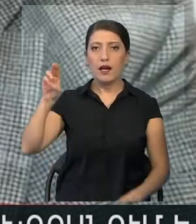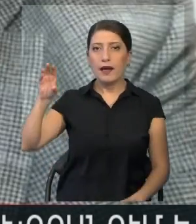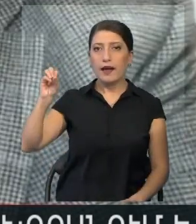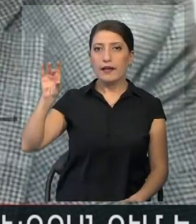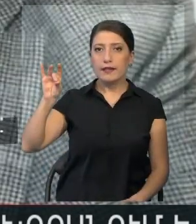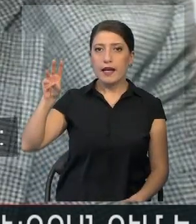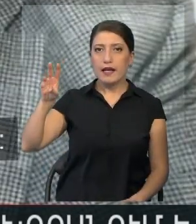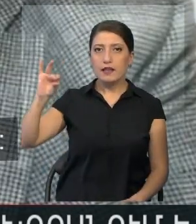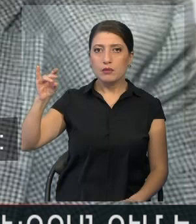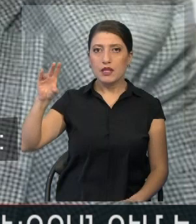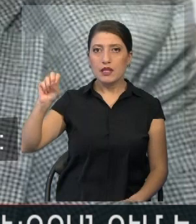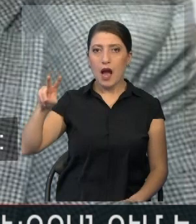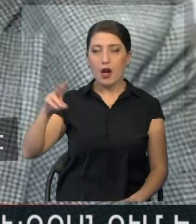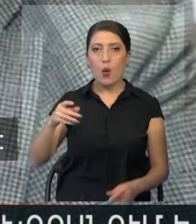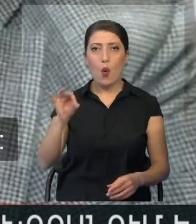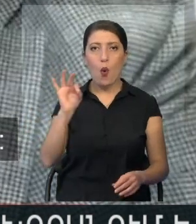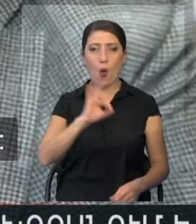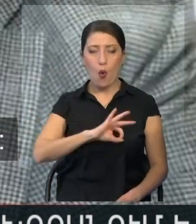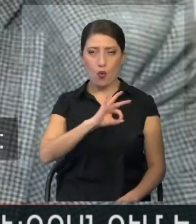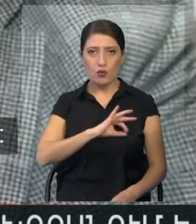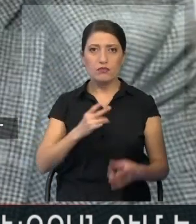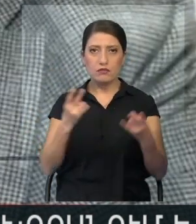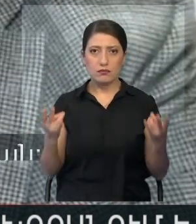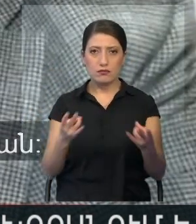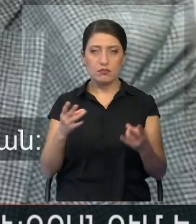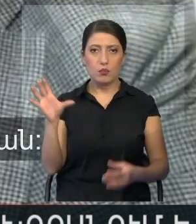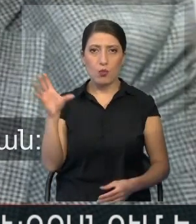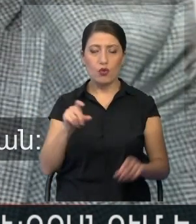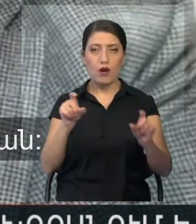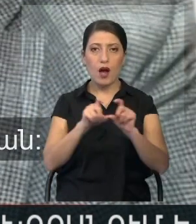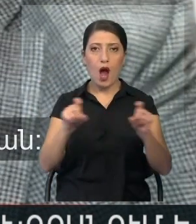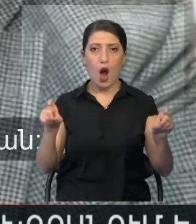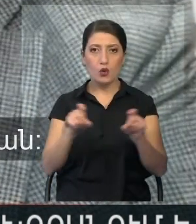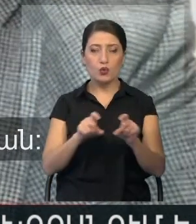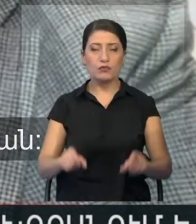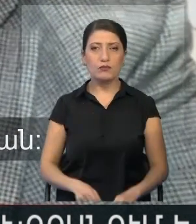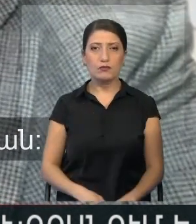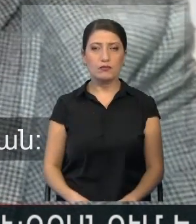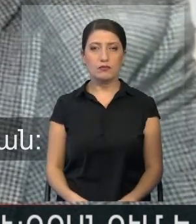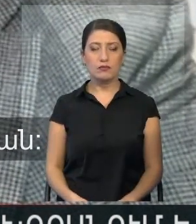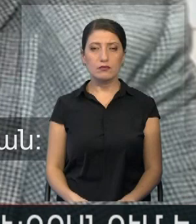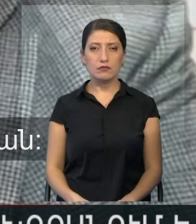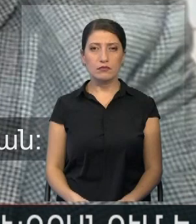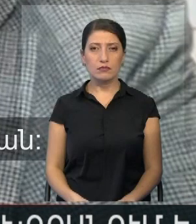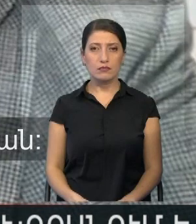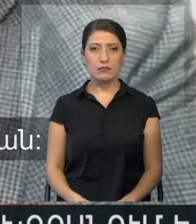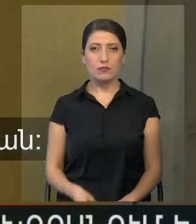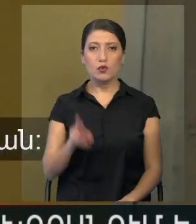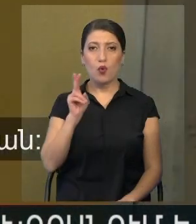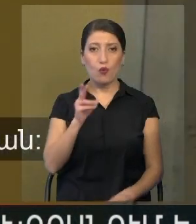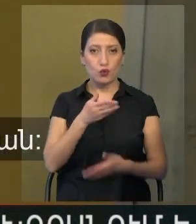եւ քարտերով առևտուր անել եւ բոլոր այն խանութները այն առևտրի օբյեկտներ